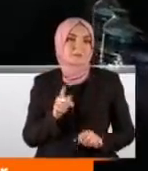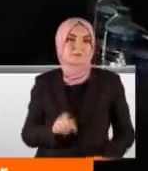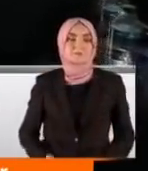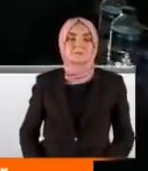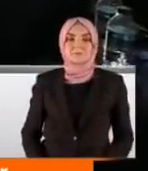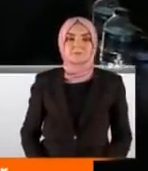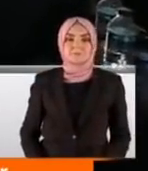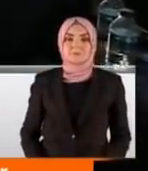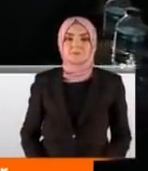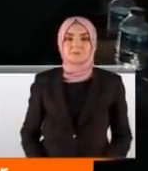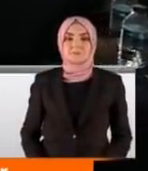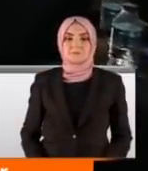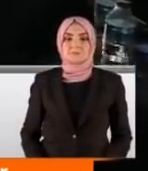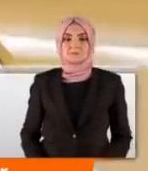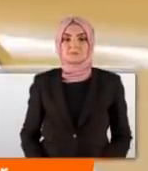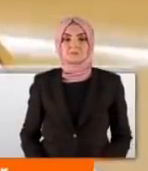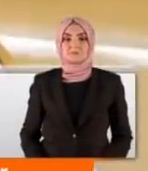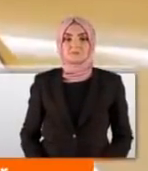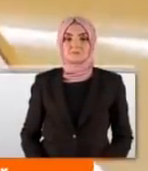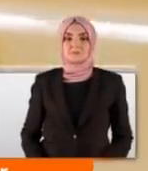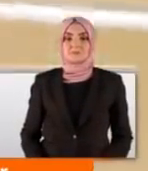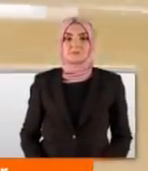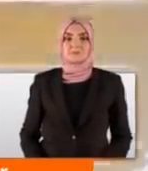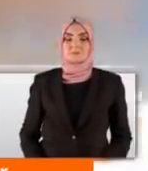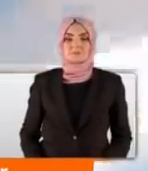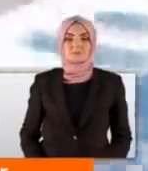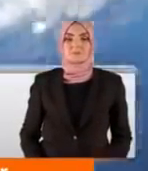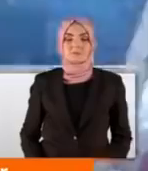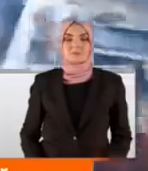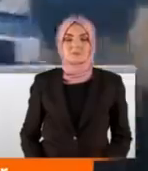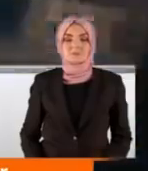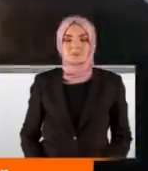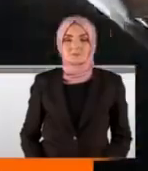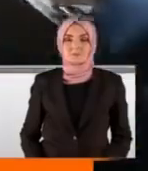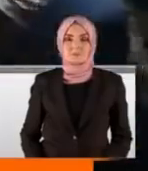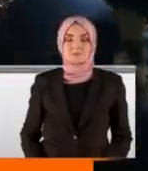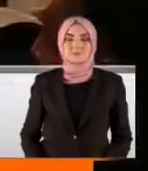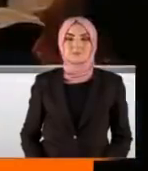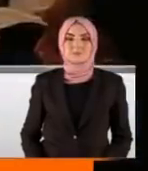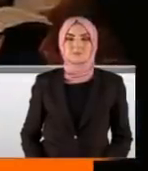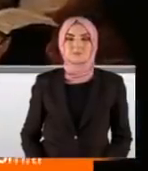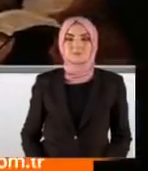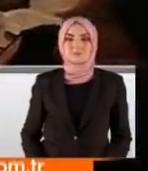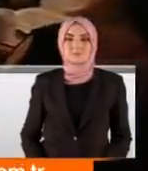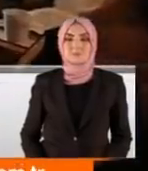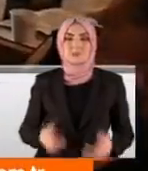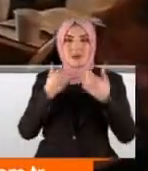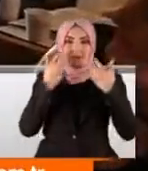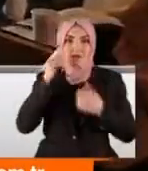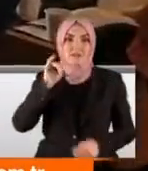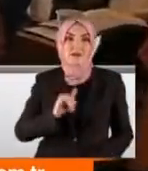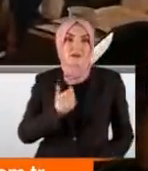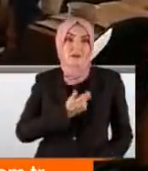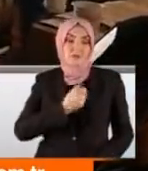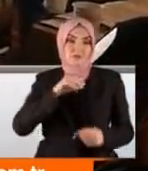İstanbul Büyükşehir Belediyesi'nden şunu rica ettik. Biz belediye Anadolu'da müsaade edin. Allah'ın izniyle. Hayvan hakları yasası